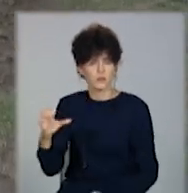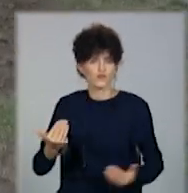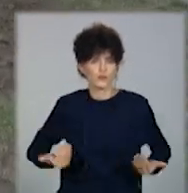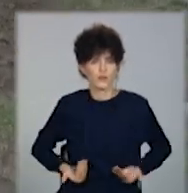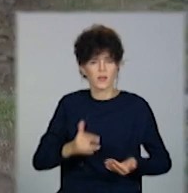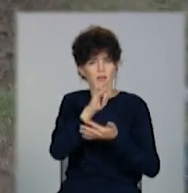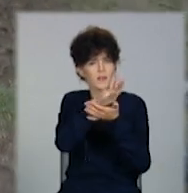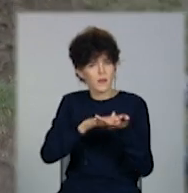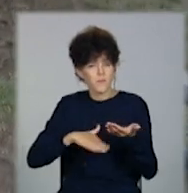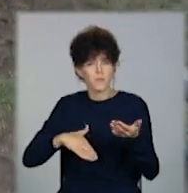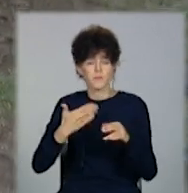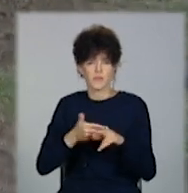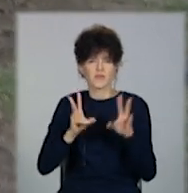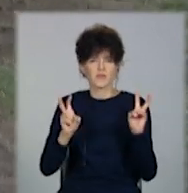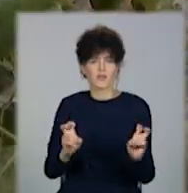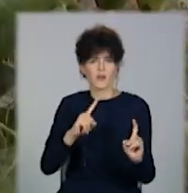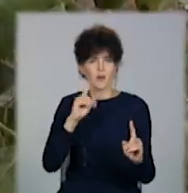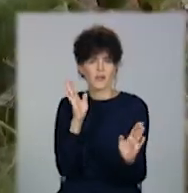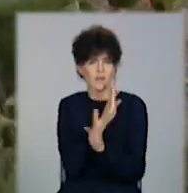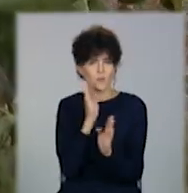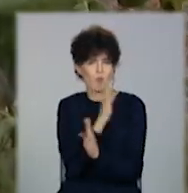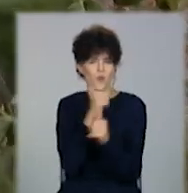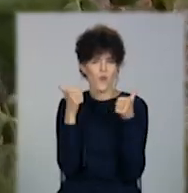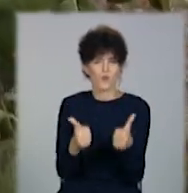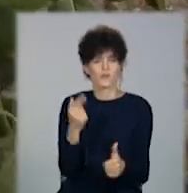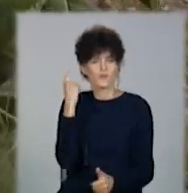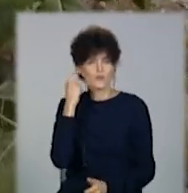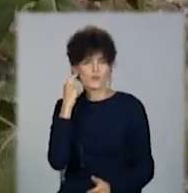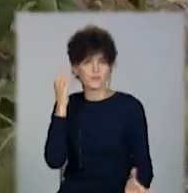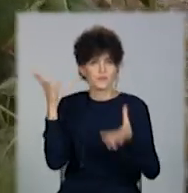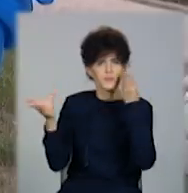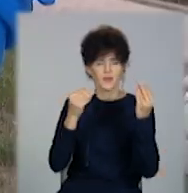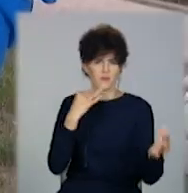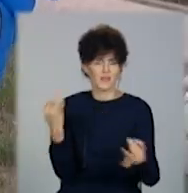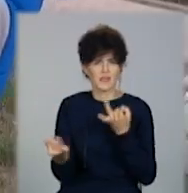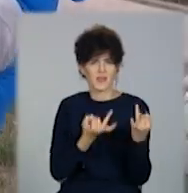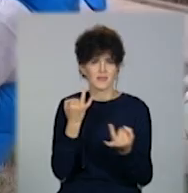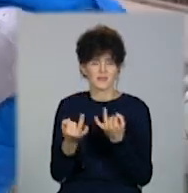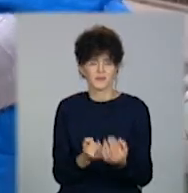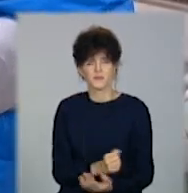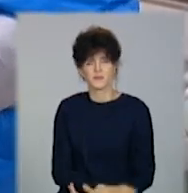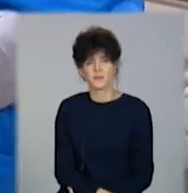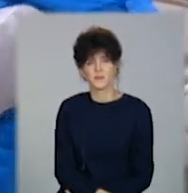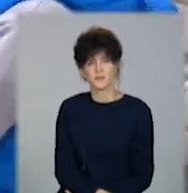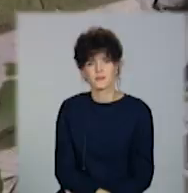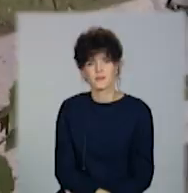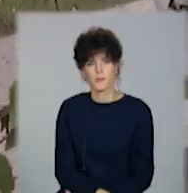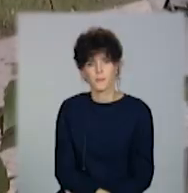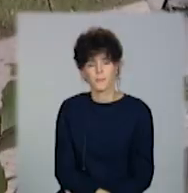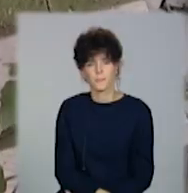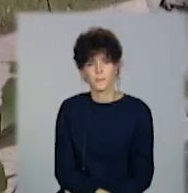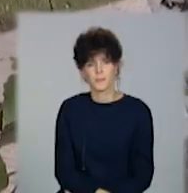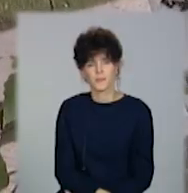дитина чує, звичайна прогулянка перетворюється на захопливу пригоду. Пушки у зайки, морковка у